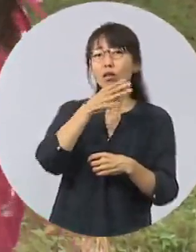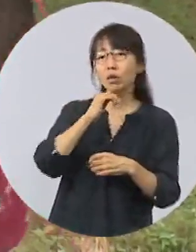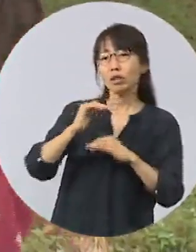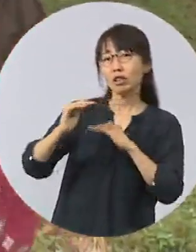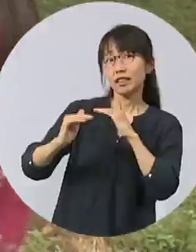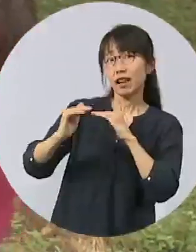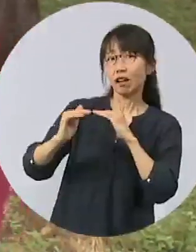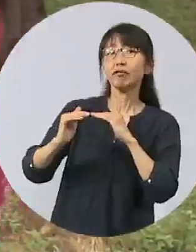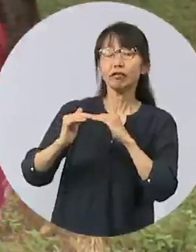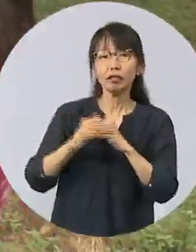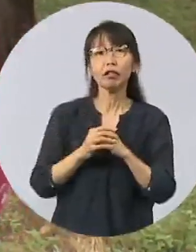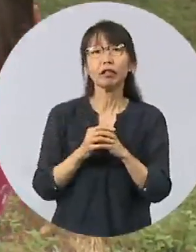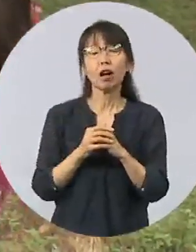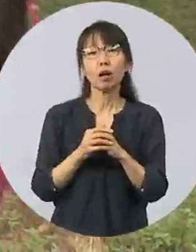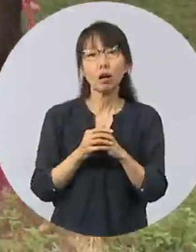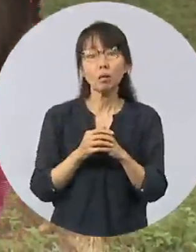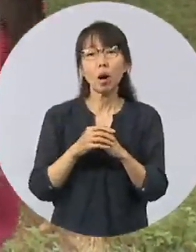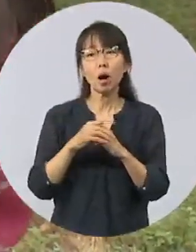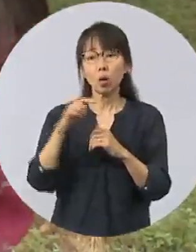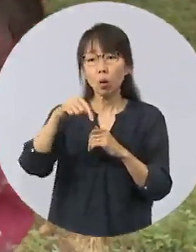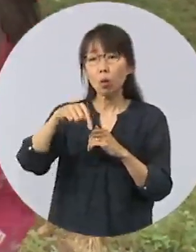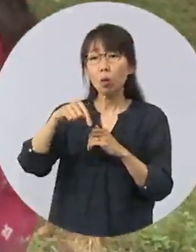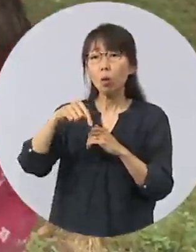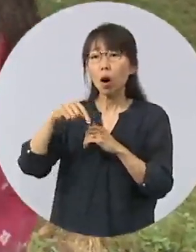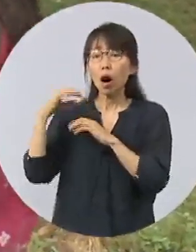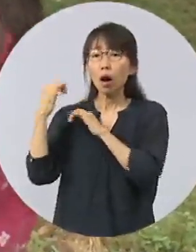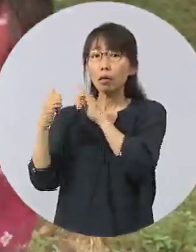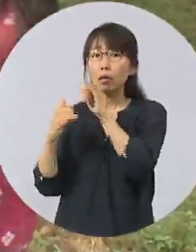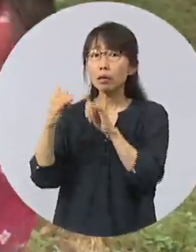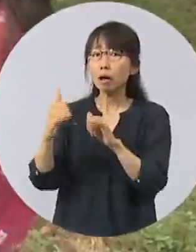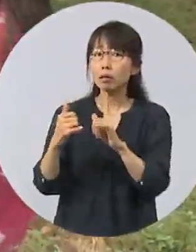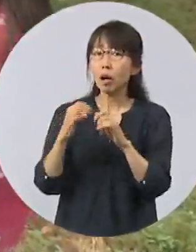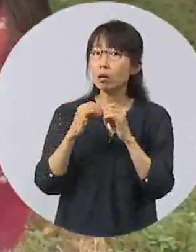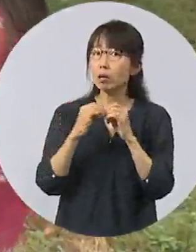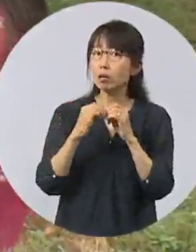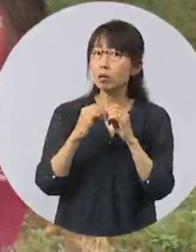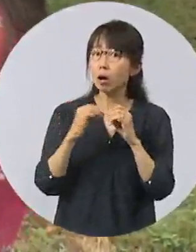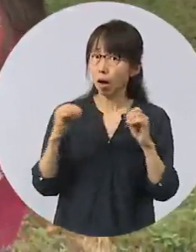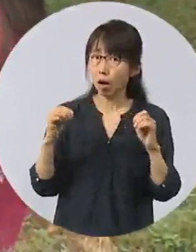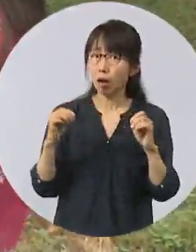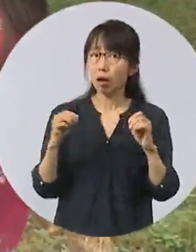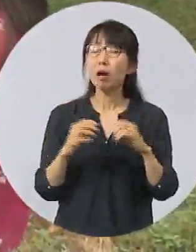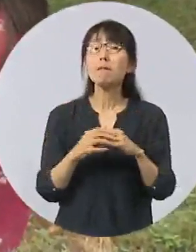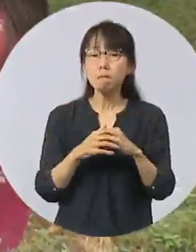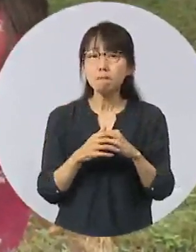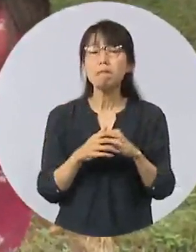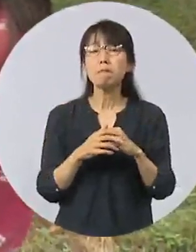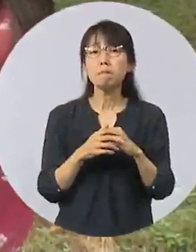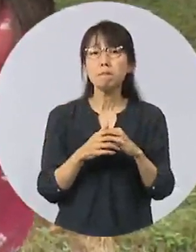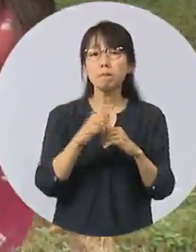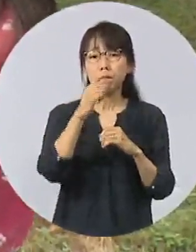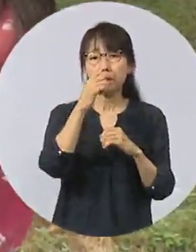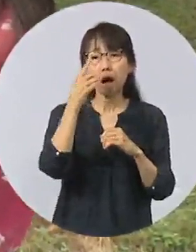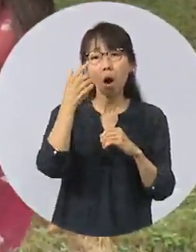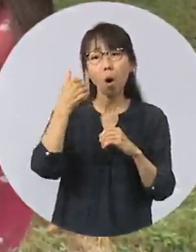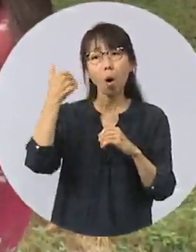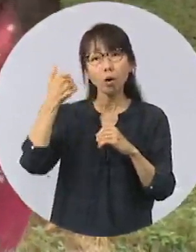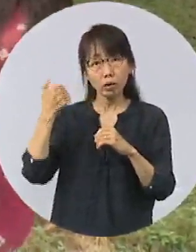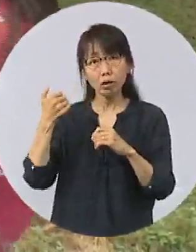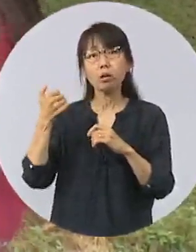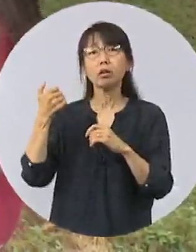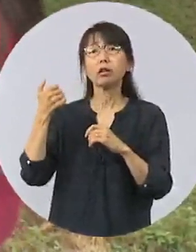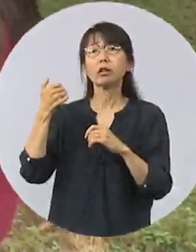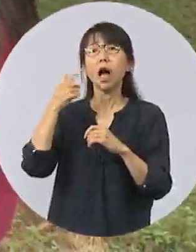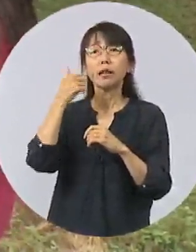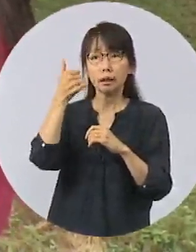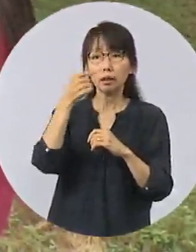ですけどお父様とかも何代もこうやられてらっしゃるんですか、地元で。 そうです、今は祖父の代から、祖